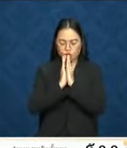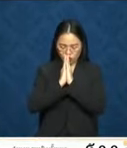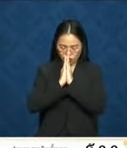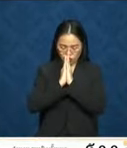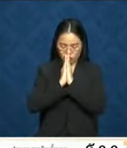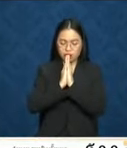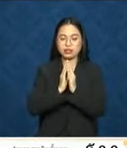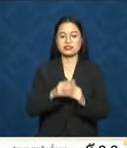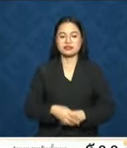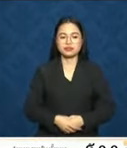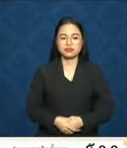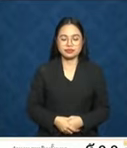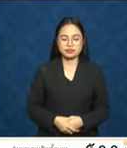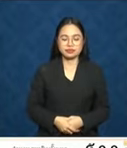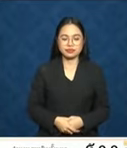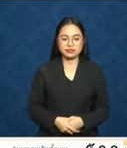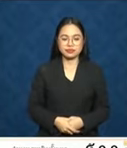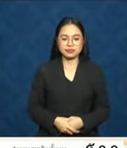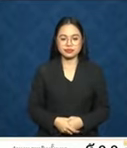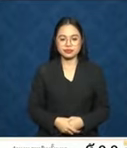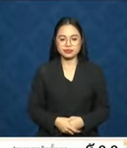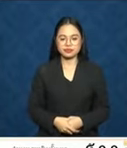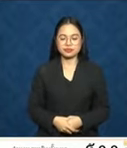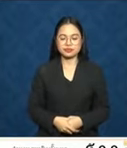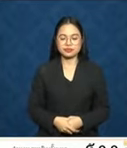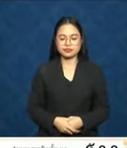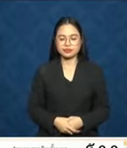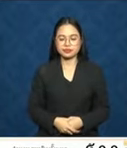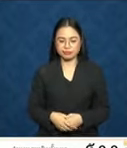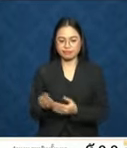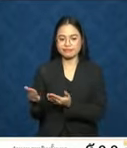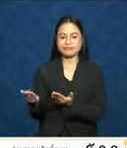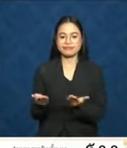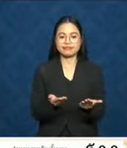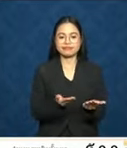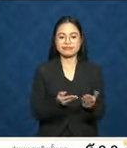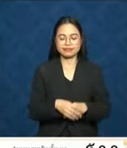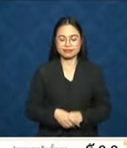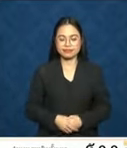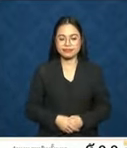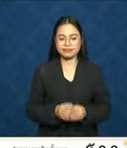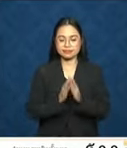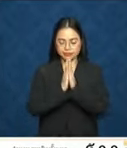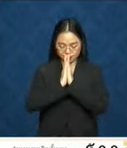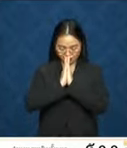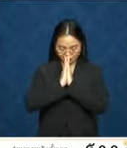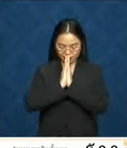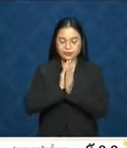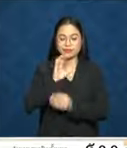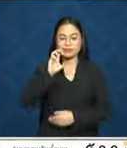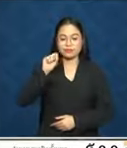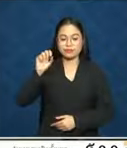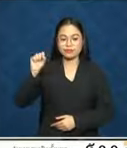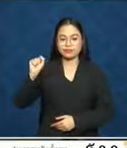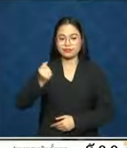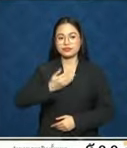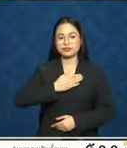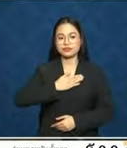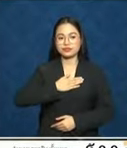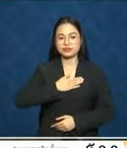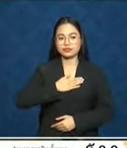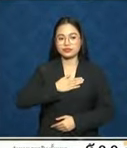ครับขอเชิญคุณสาธิตทวีผลครับ เรียนท่านประธานสภาที่เคารพครับผมสาธิตทวีผล